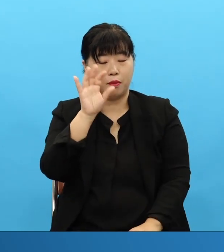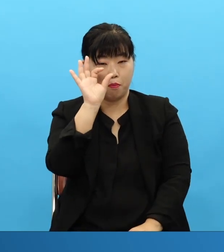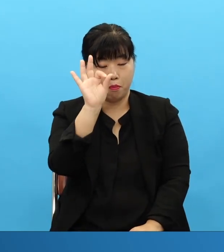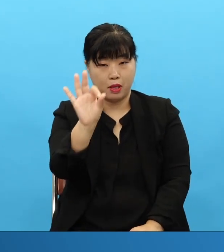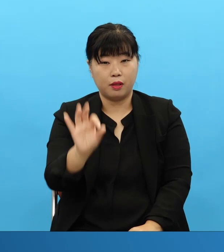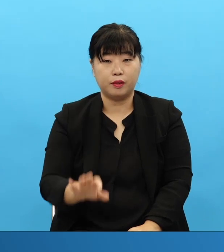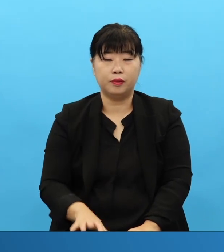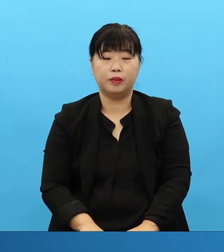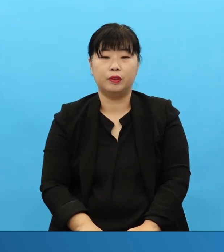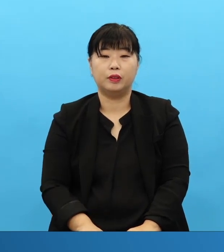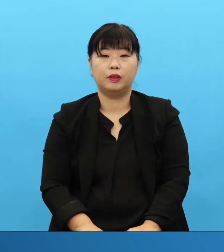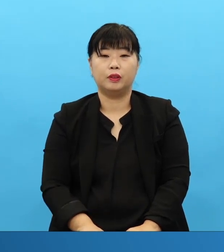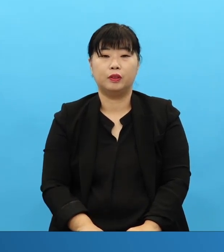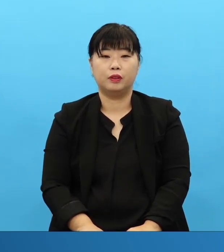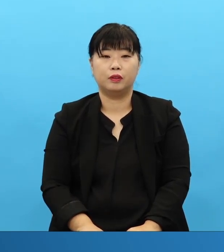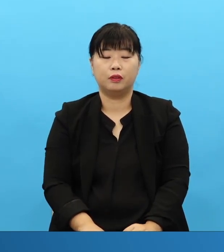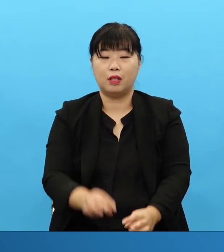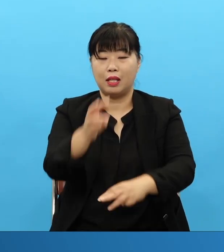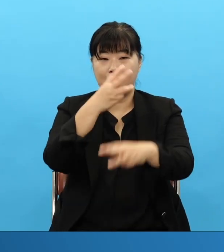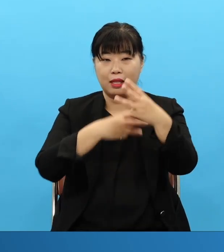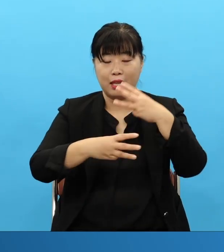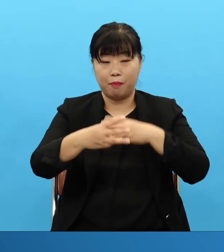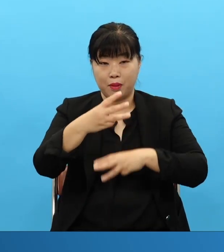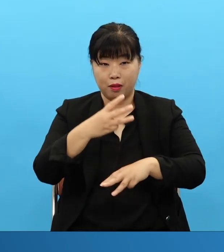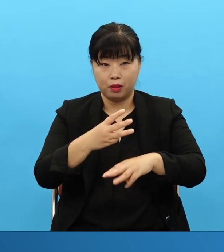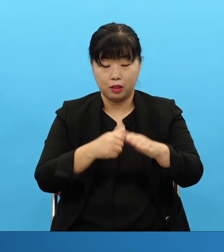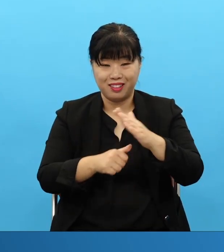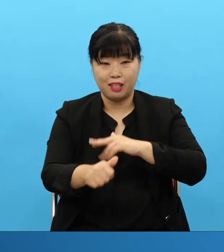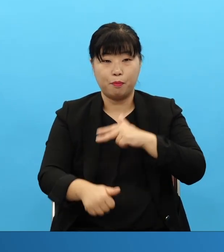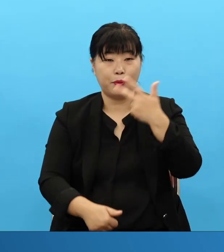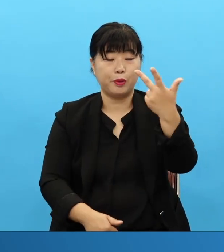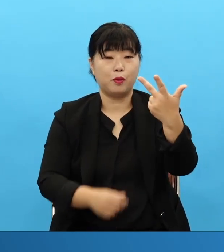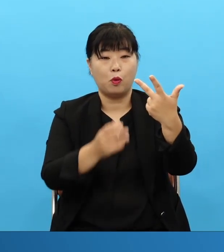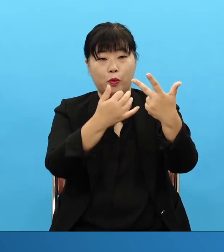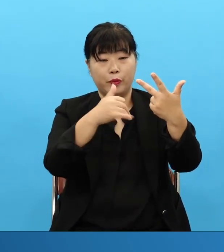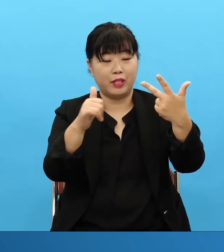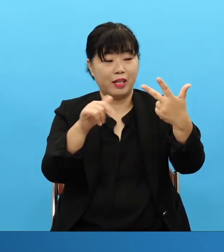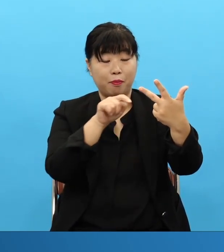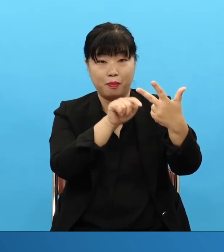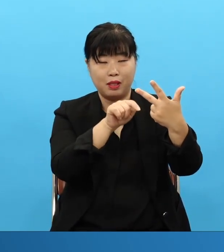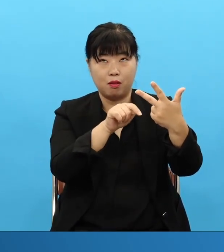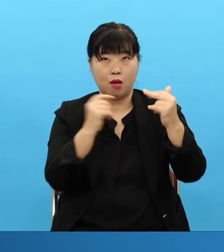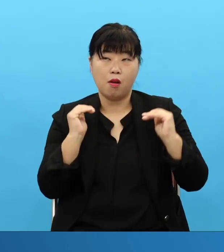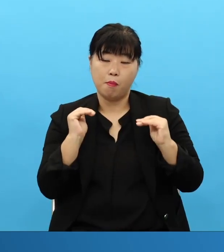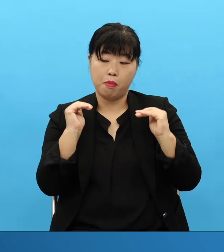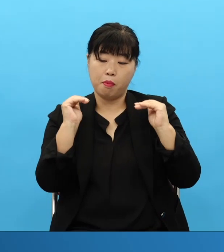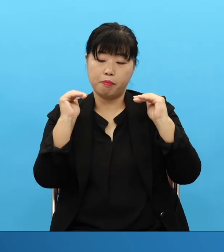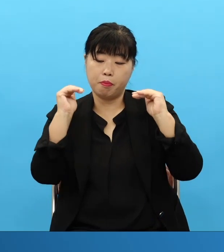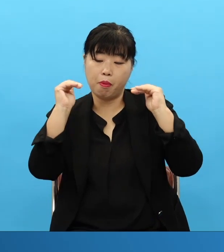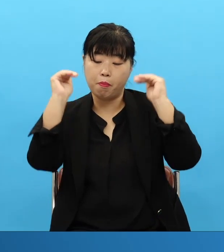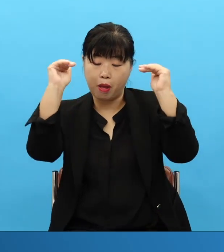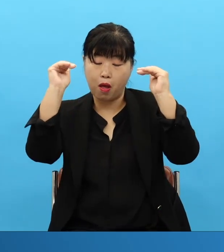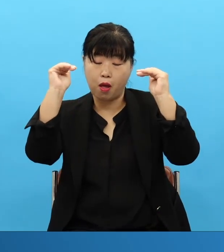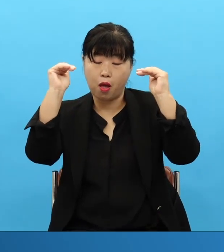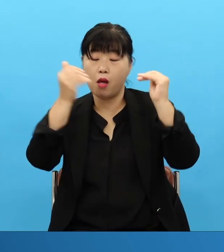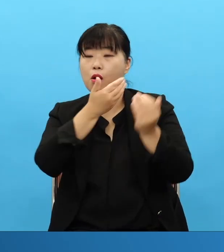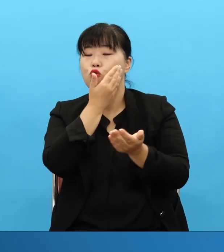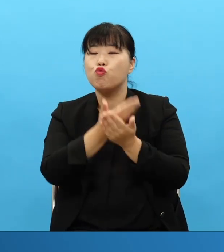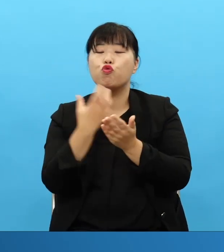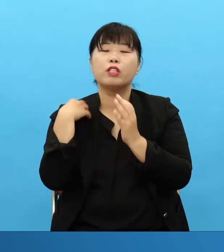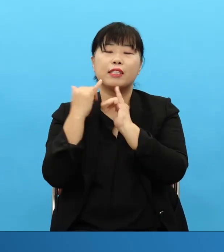age. 렘넌트 7명이 중직자가 되는 날 어떤 일이 벌어졌어요? The day that the remnants become church officers, what